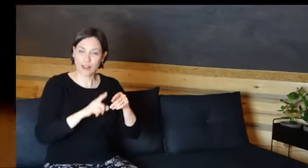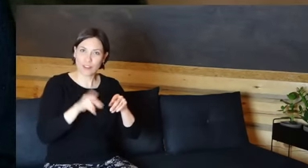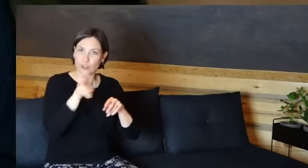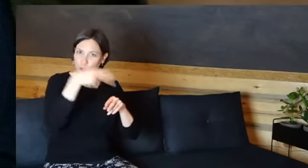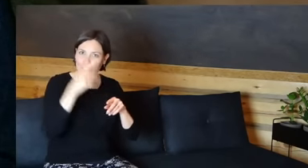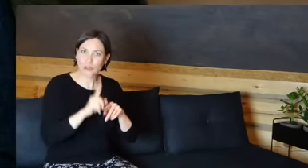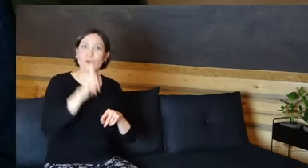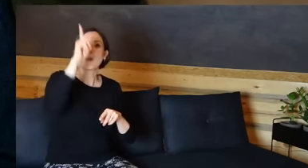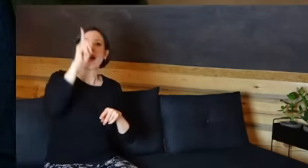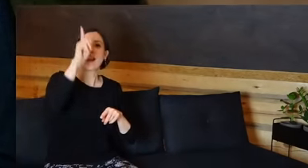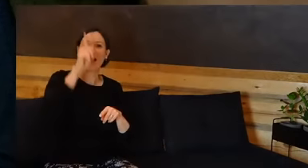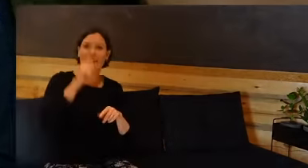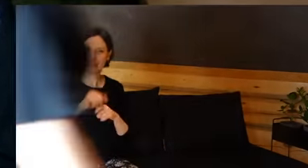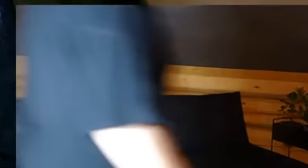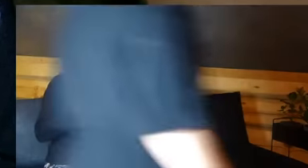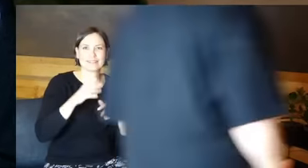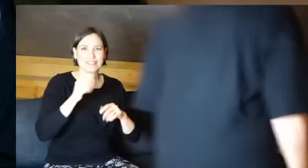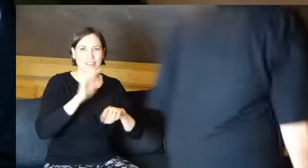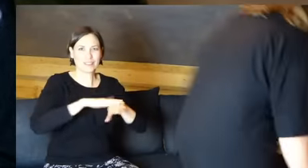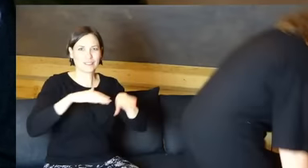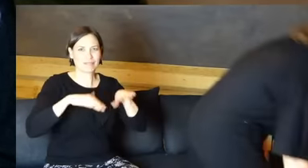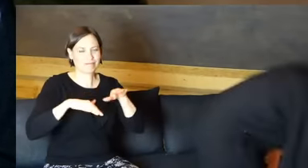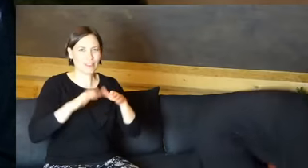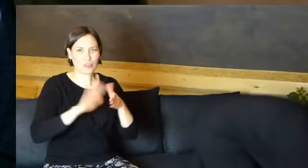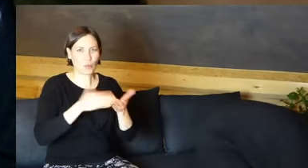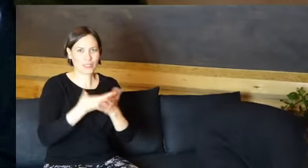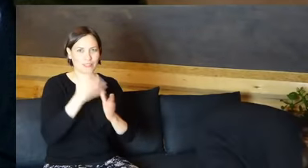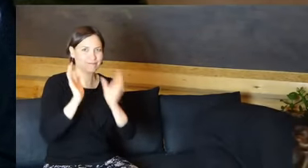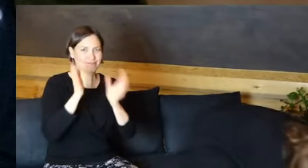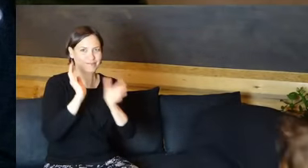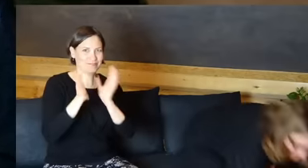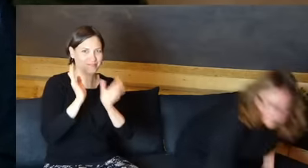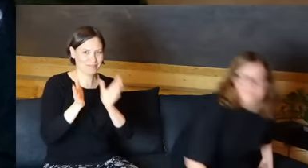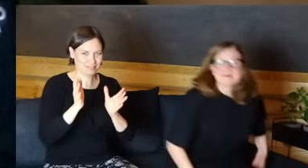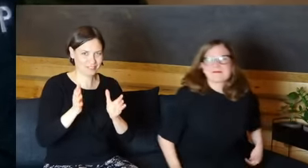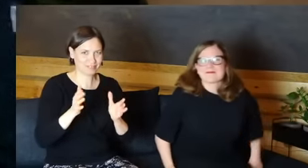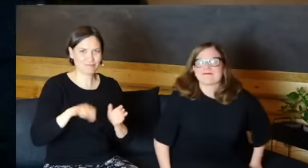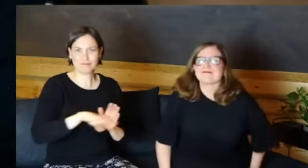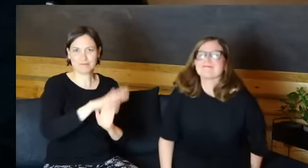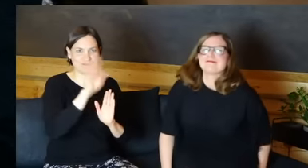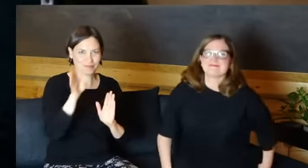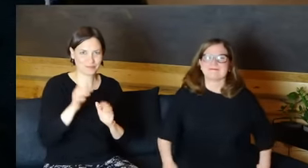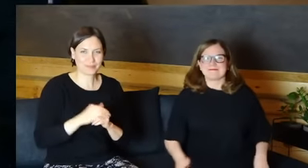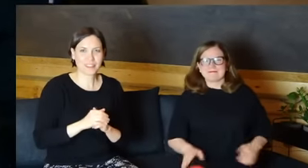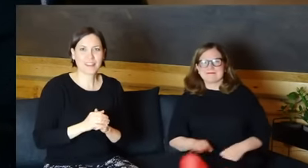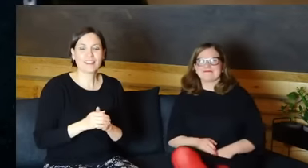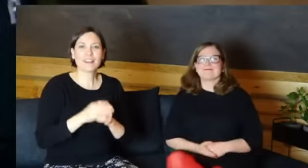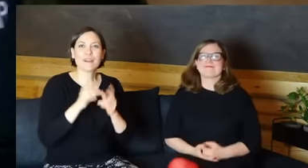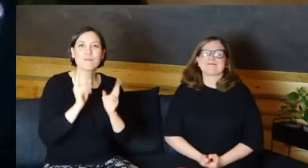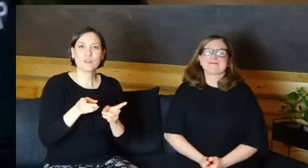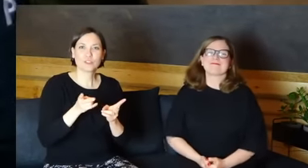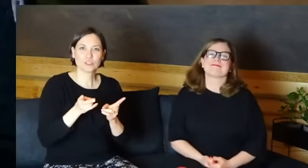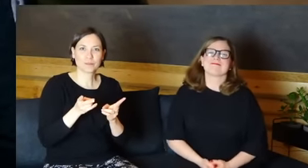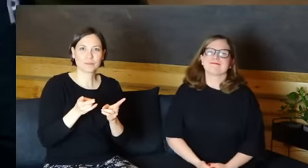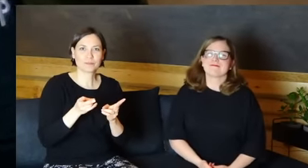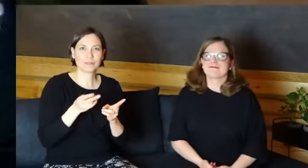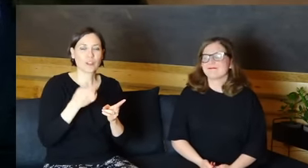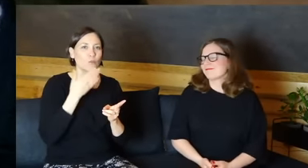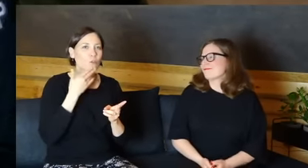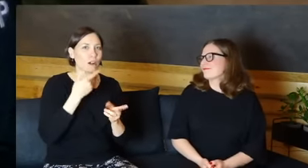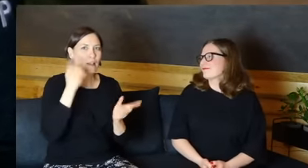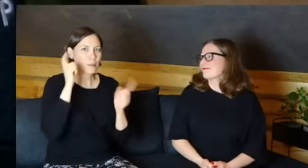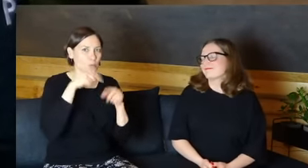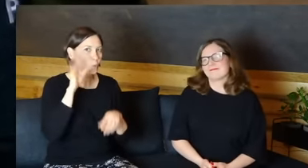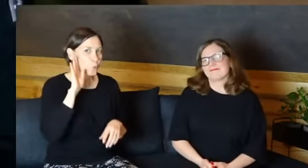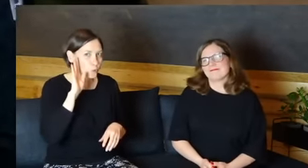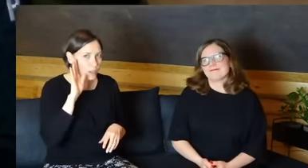viuhtuvat tulkit käsiä, ja siinä on sitten otettu myös mukaan ne, jotka ei sitten pysty kuuntelemaan tätä